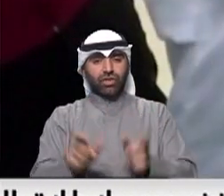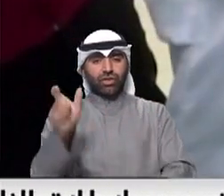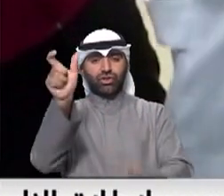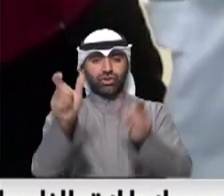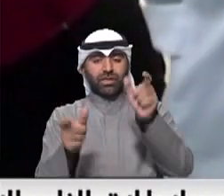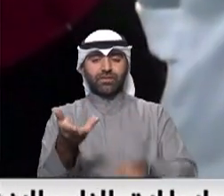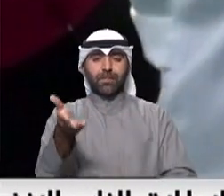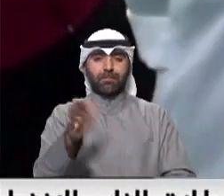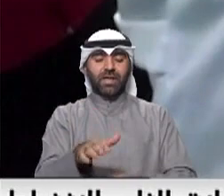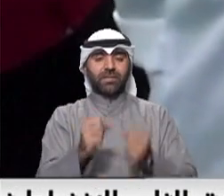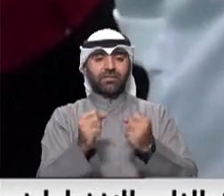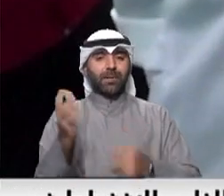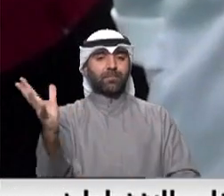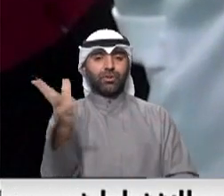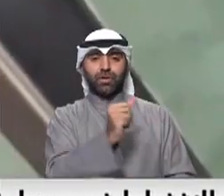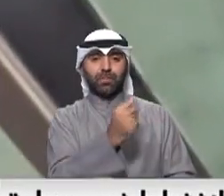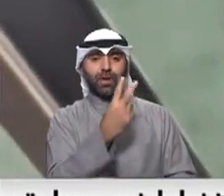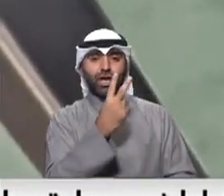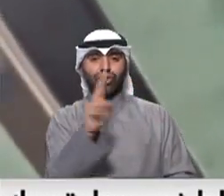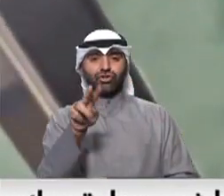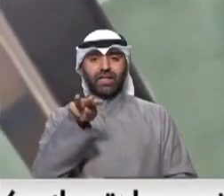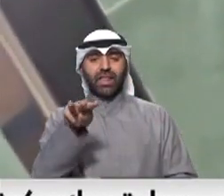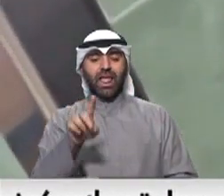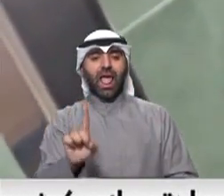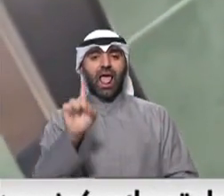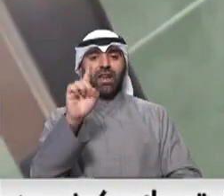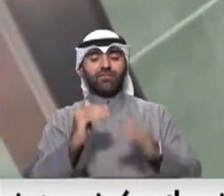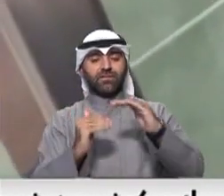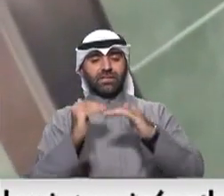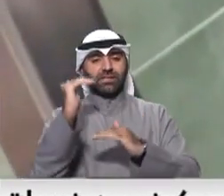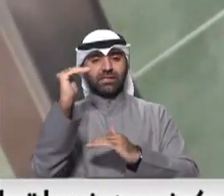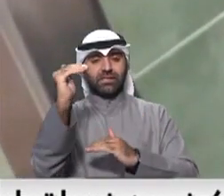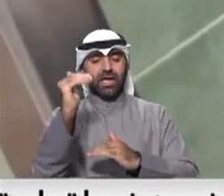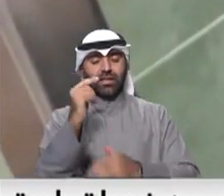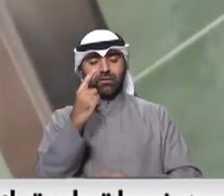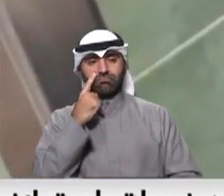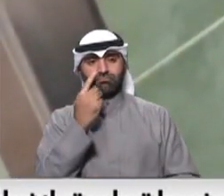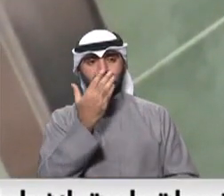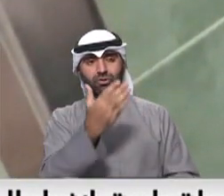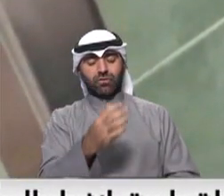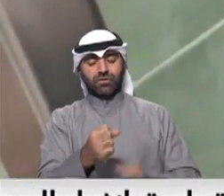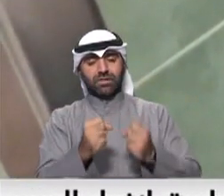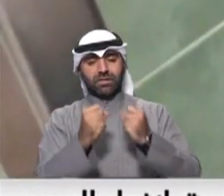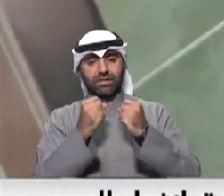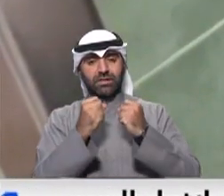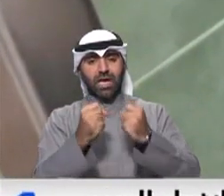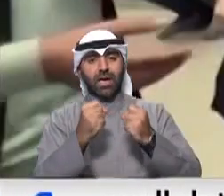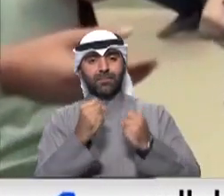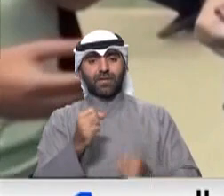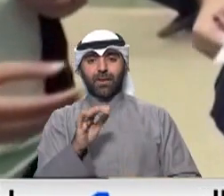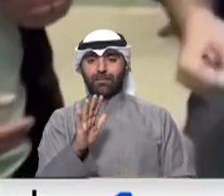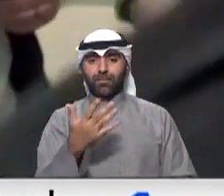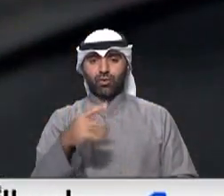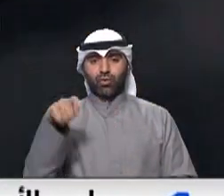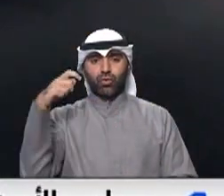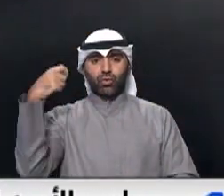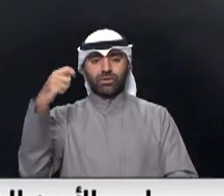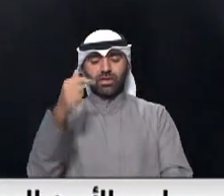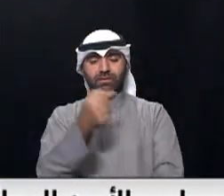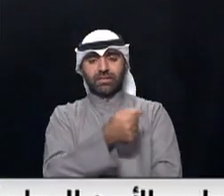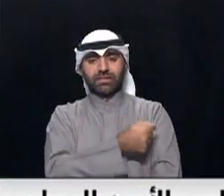ال شهيد وما يقارب نحو 53 الف جريح فيما اكدت منظمات امميه